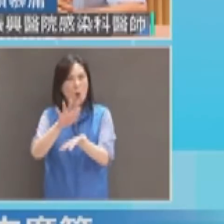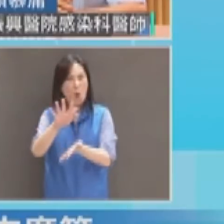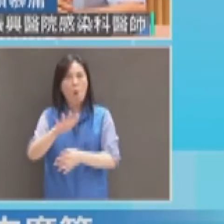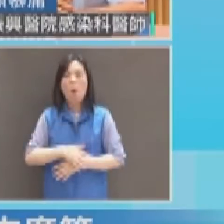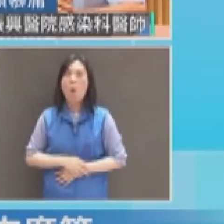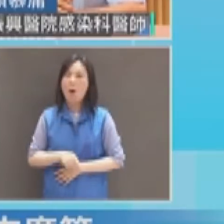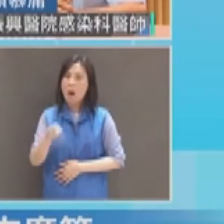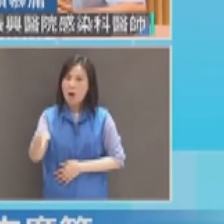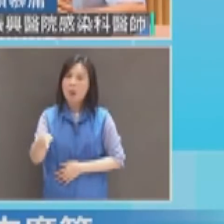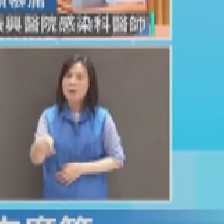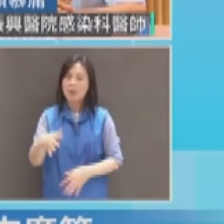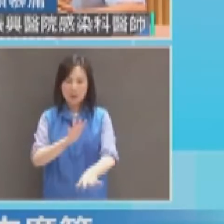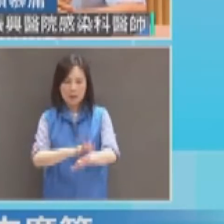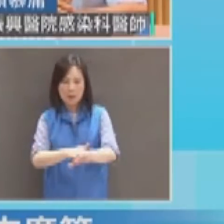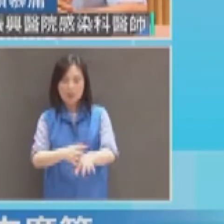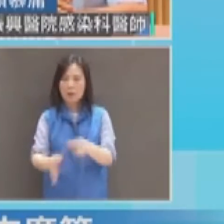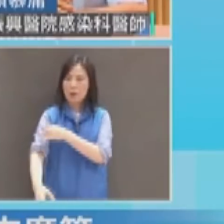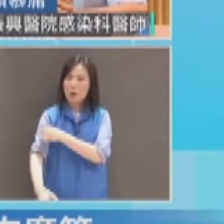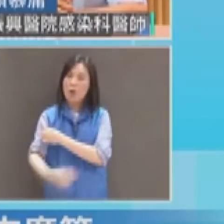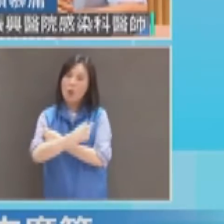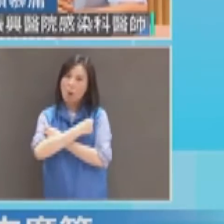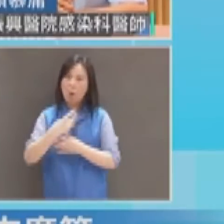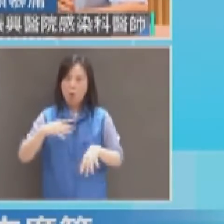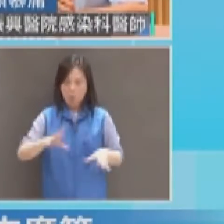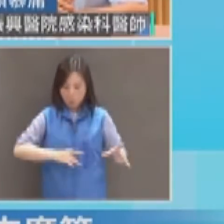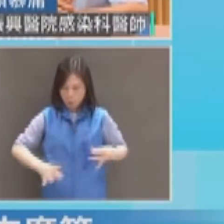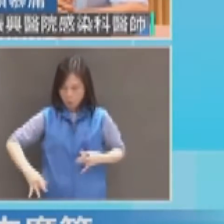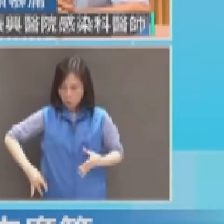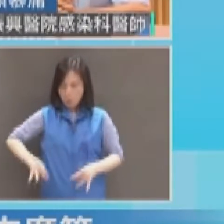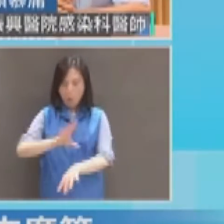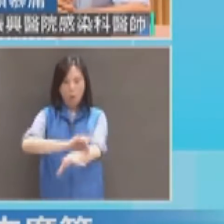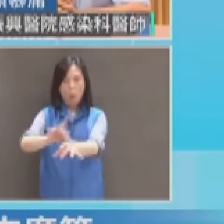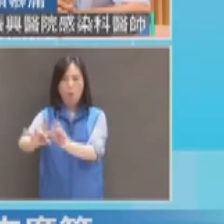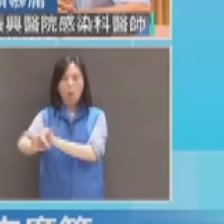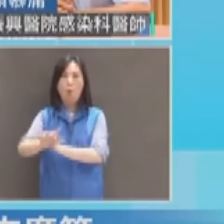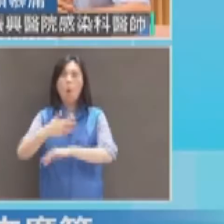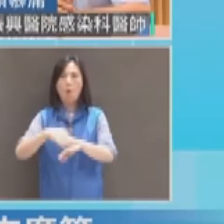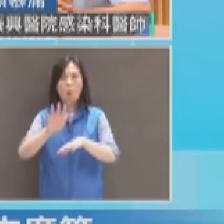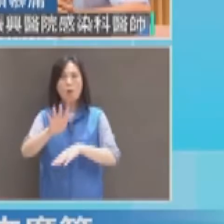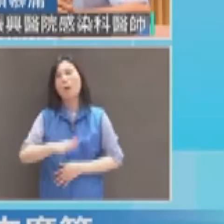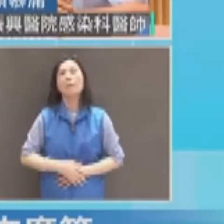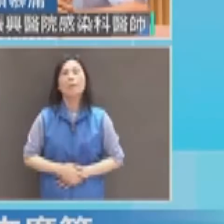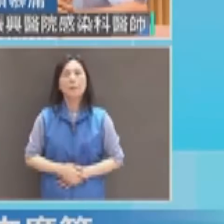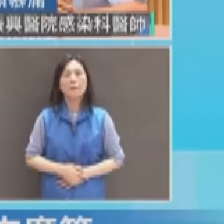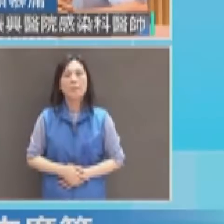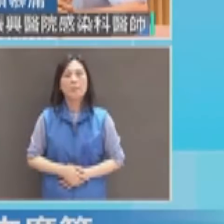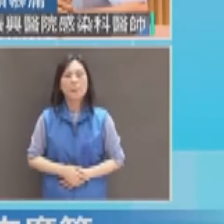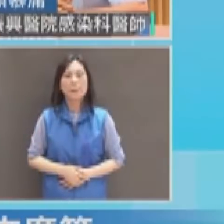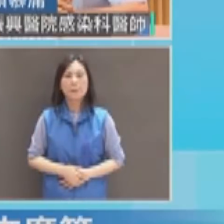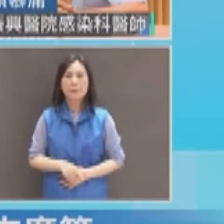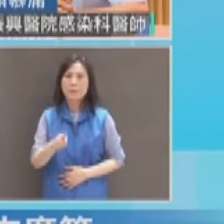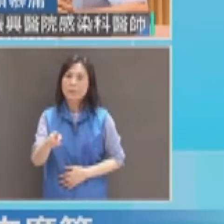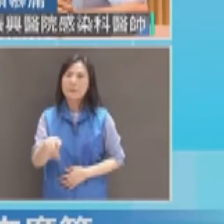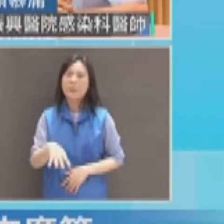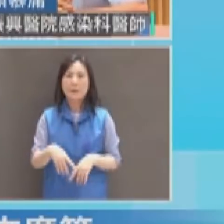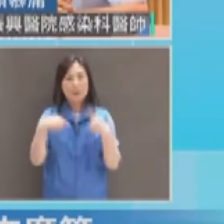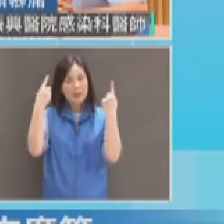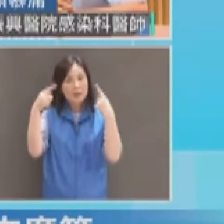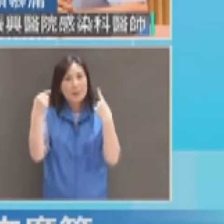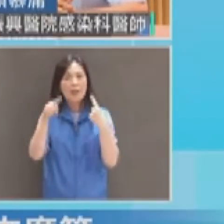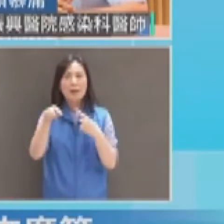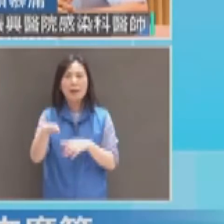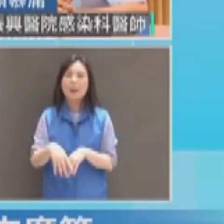手或者你的衣物都会沾到这样的环境的物件。下一张。那这是我们比较常用的大众工具，可以